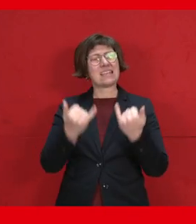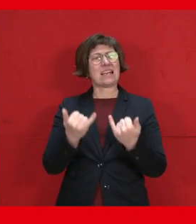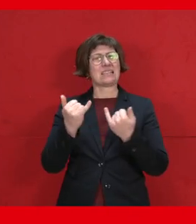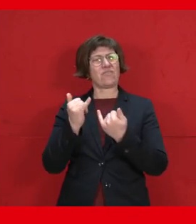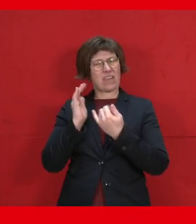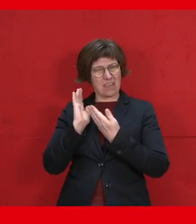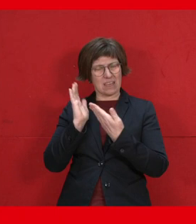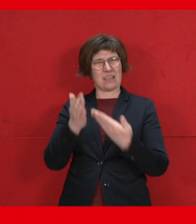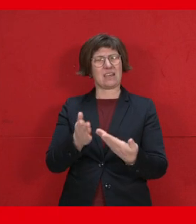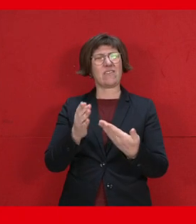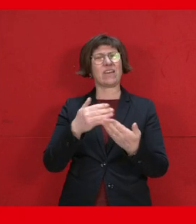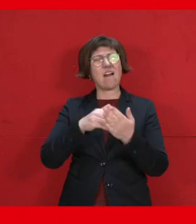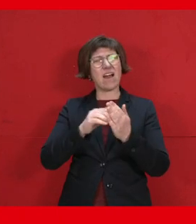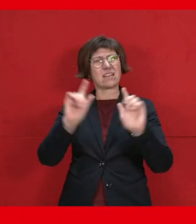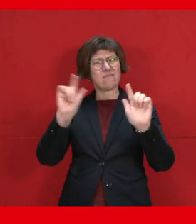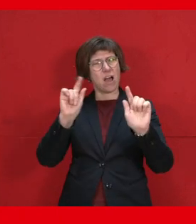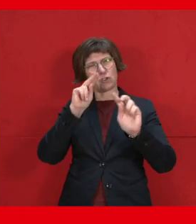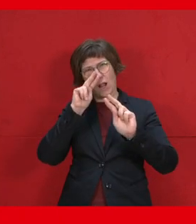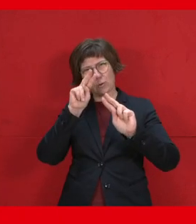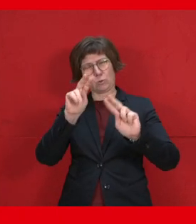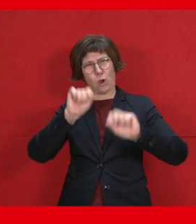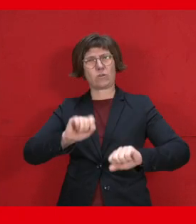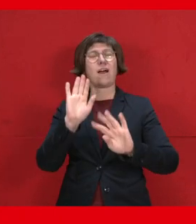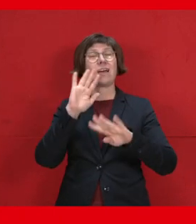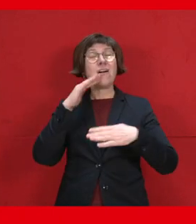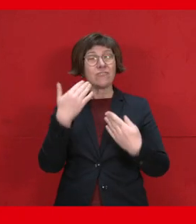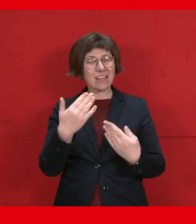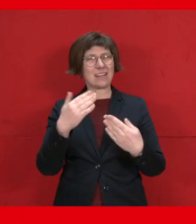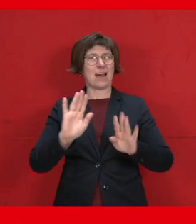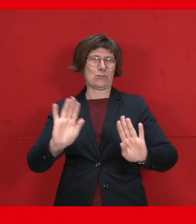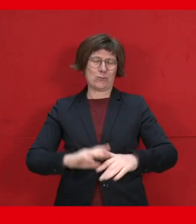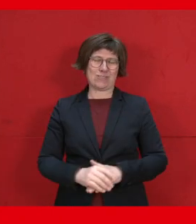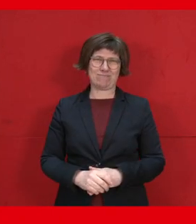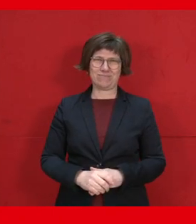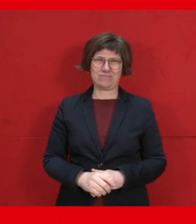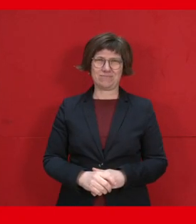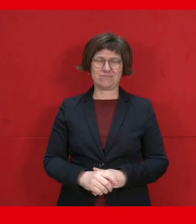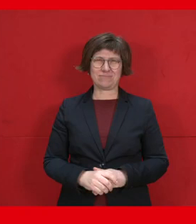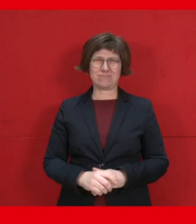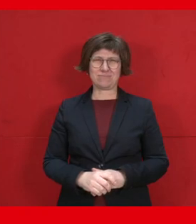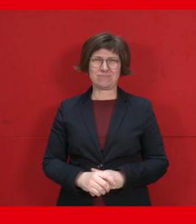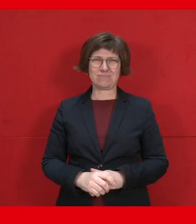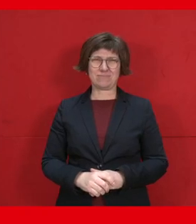ein, der weiteren Veranstaltung zu folgen. Vielen Dank und auf Wiedersehen. Tschüss.